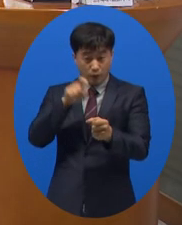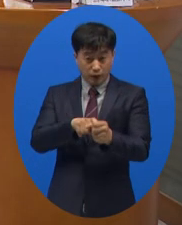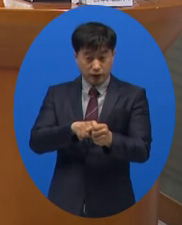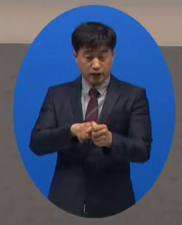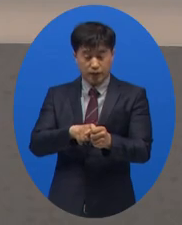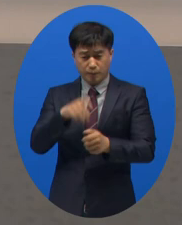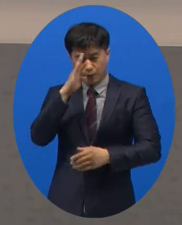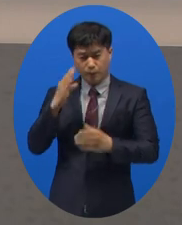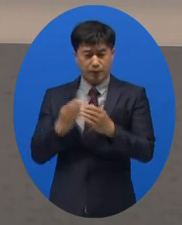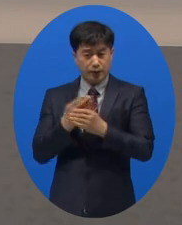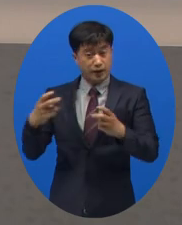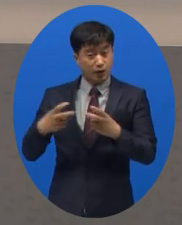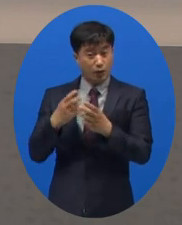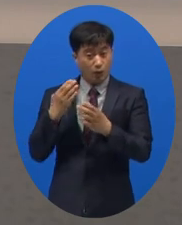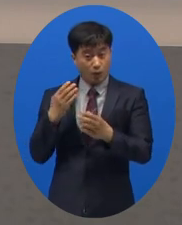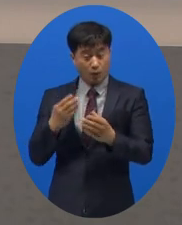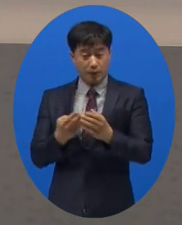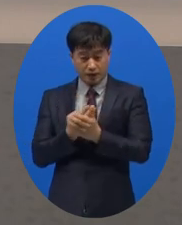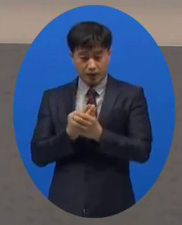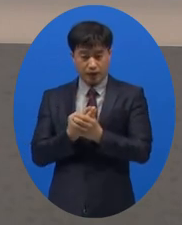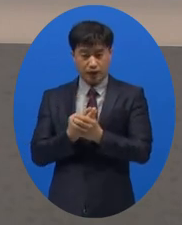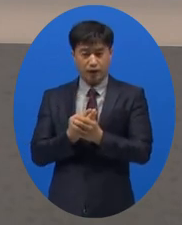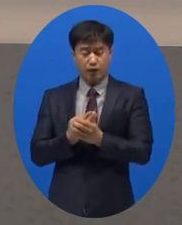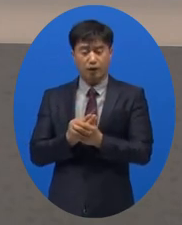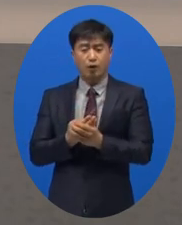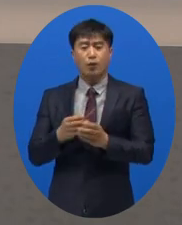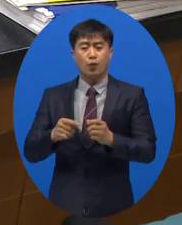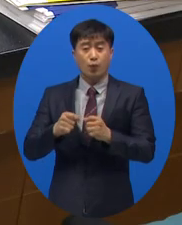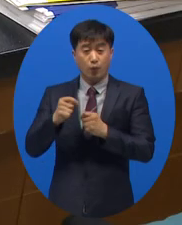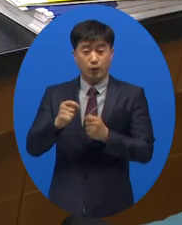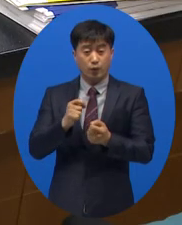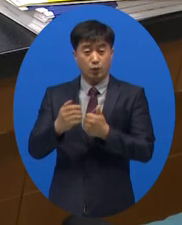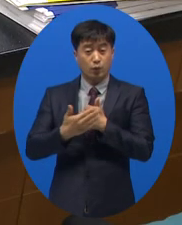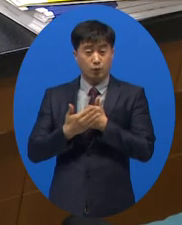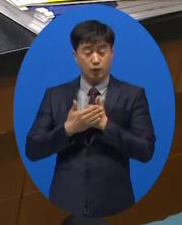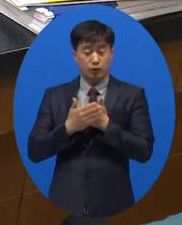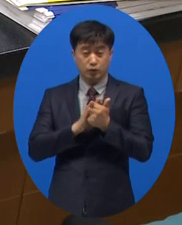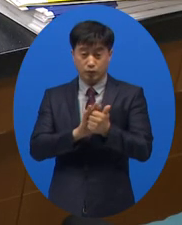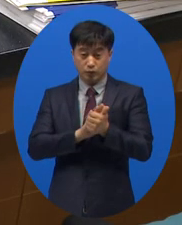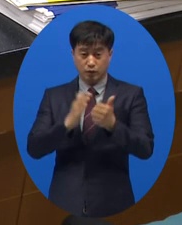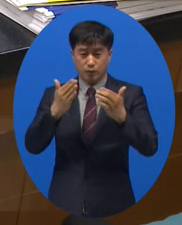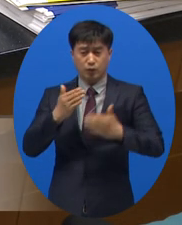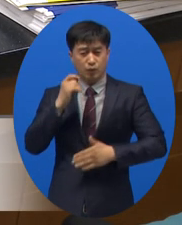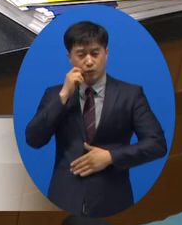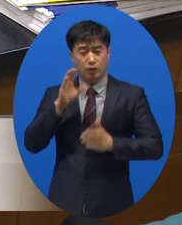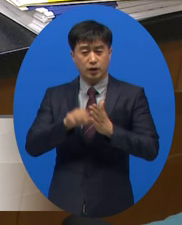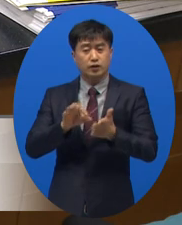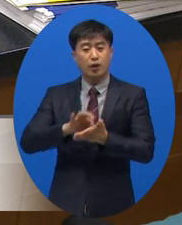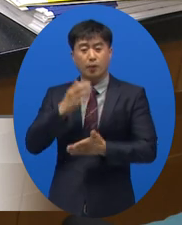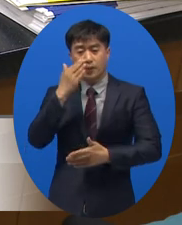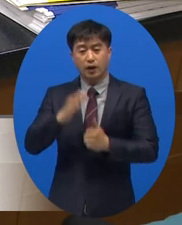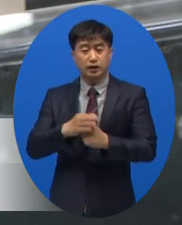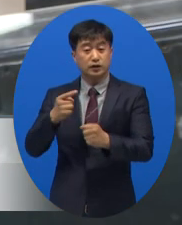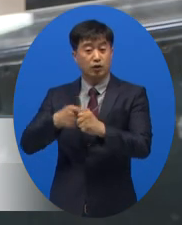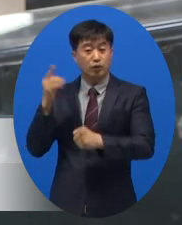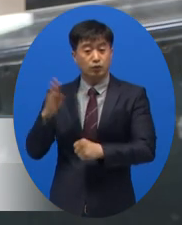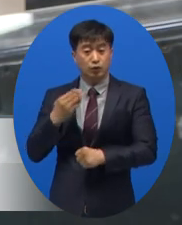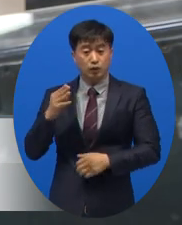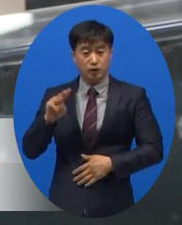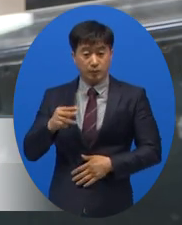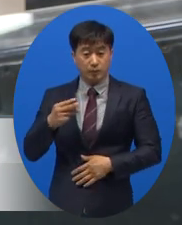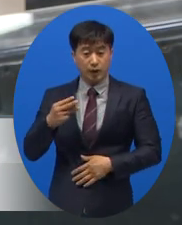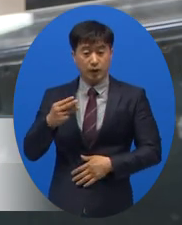사고가 발생했을 때 장기 요양, 활동 지원 등을 받을 수 없는 경우 이용할 수 있습니다. 지난해부터